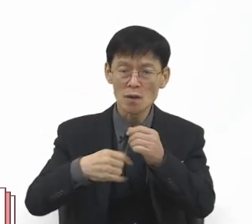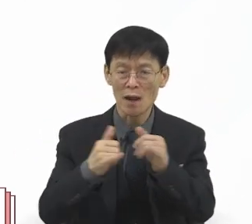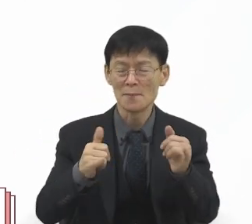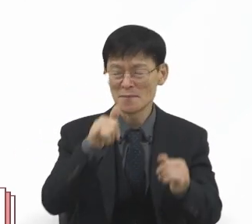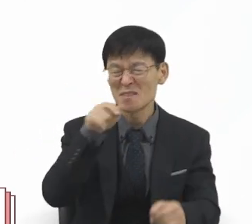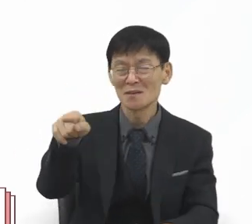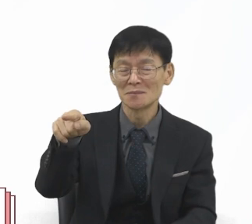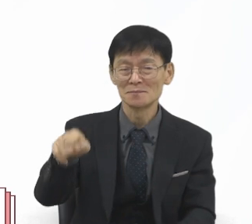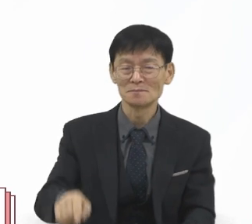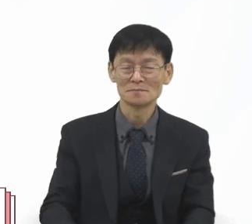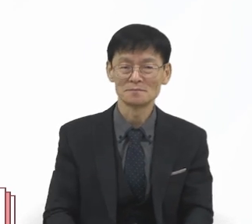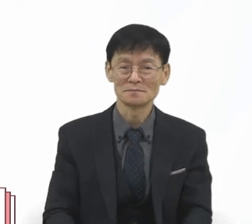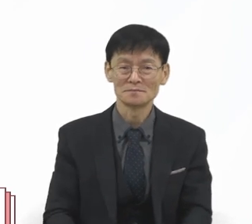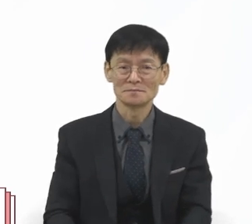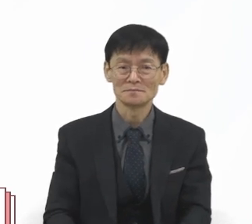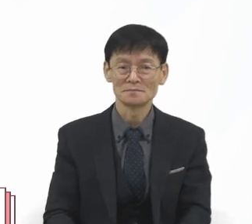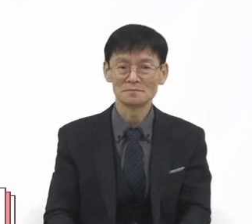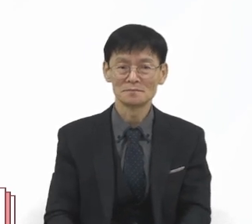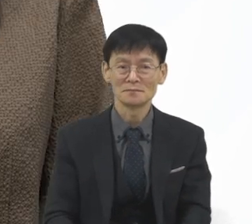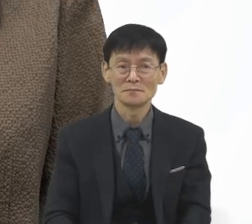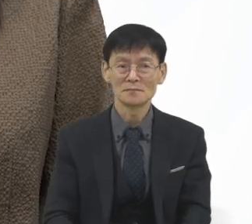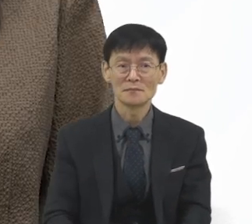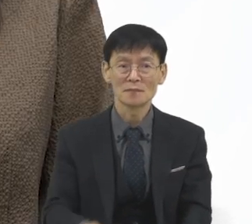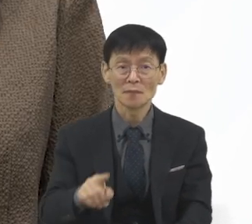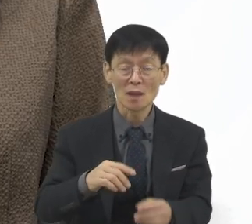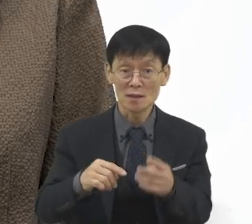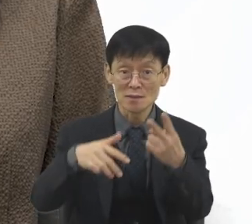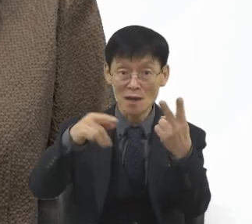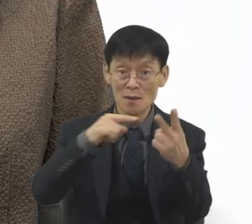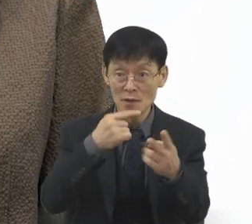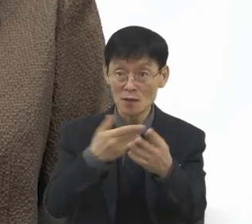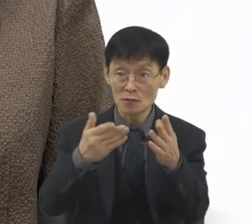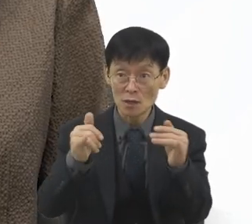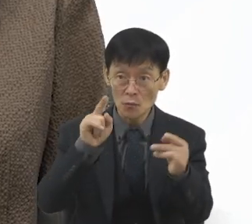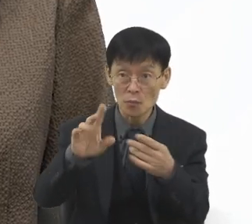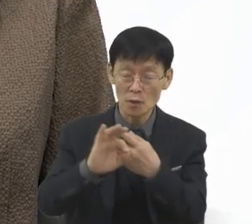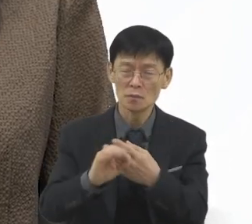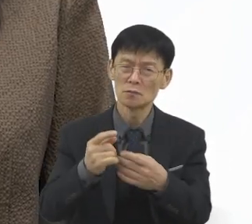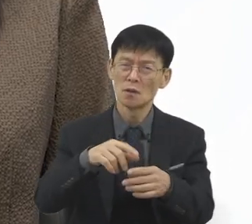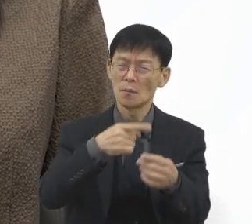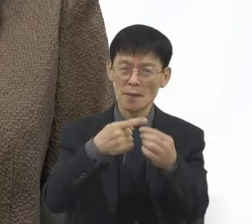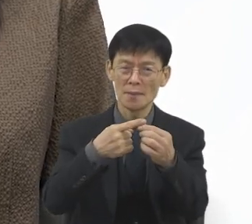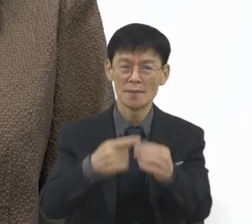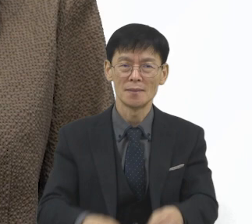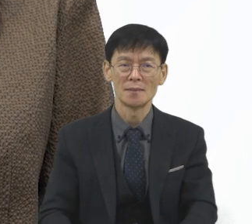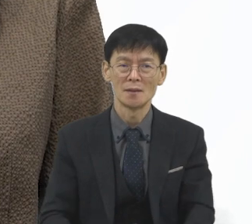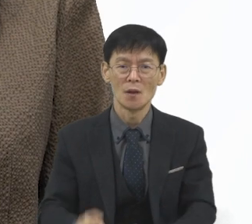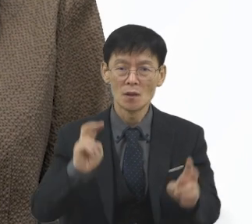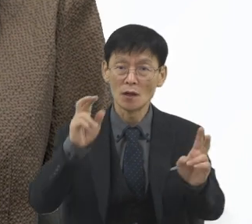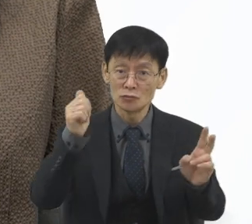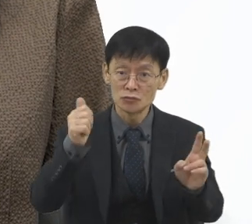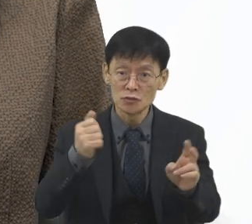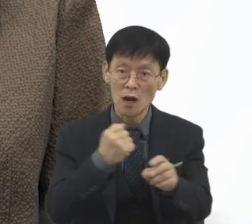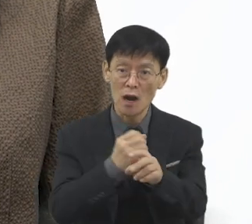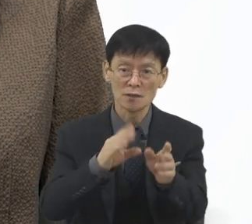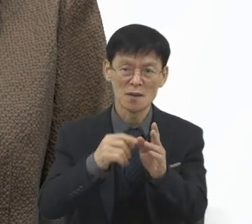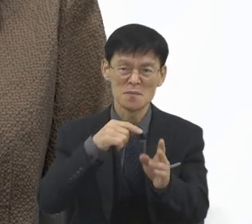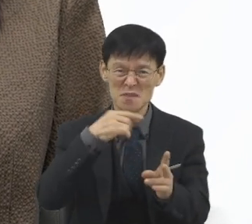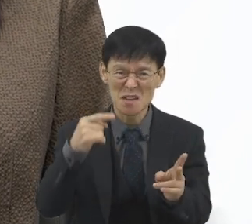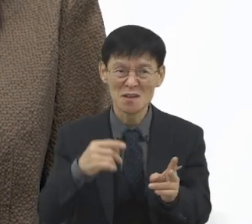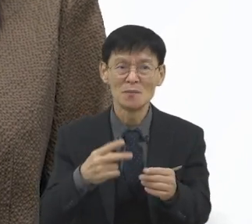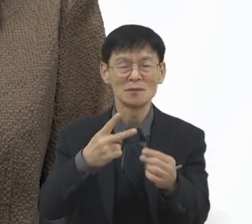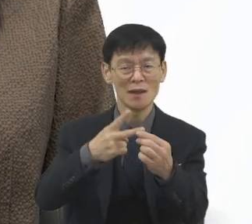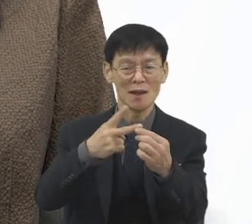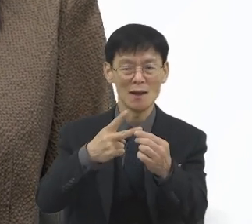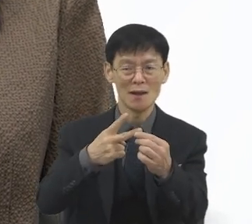성희롱 사실을 조사하는 사람이 있는데요. 이에 2차 피해 유형도 첫 번째, 사업주가 하는 2차 피해,